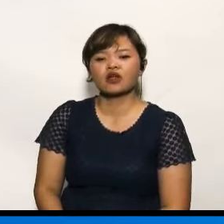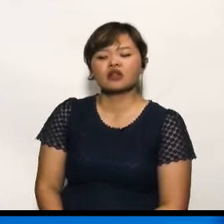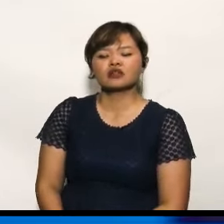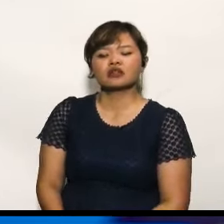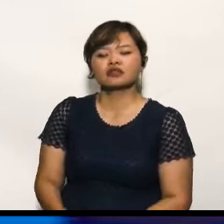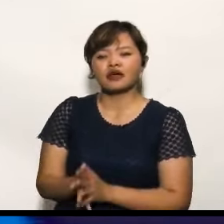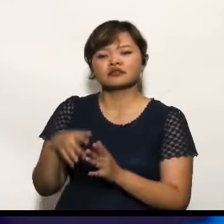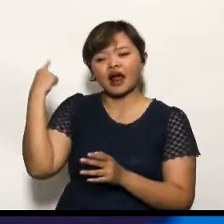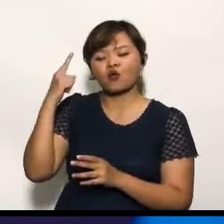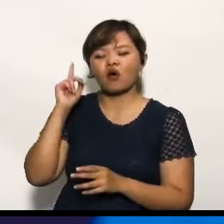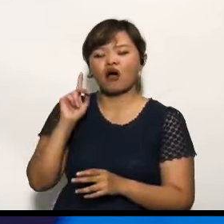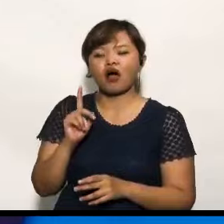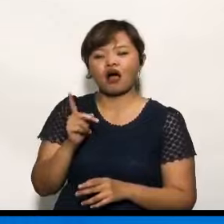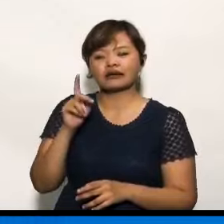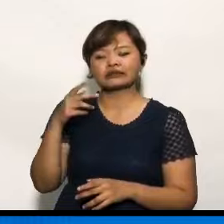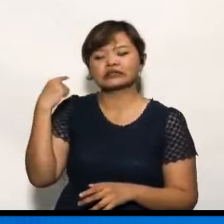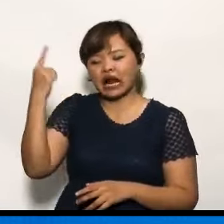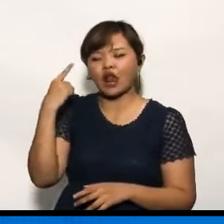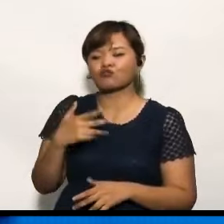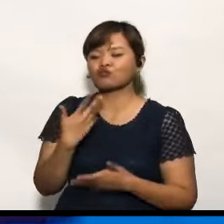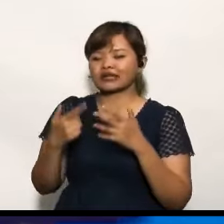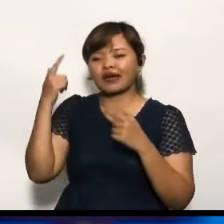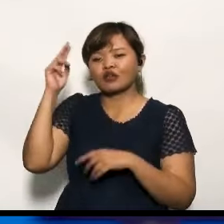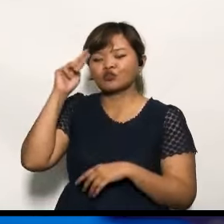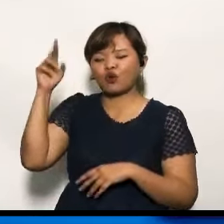then there's always something yang Tuhan buka mata saudara untuk lihat.